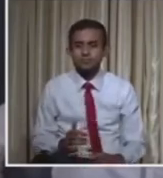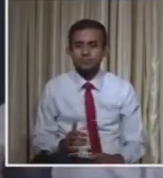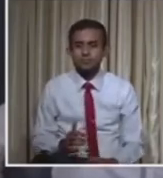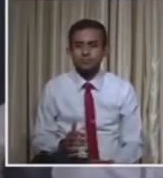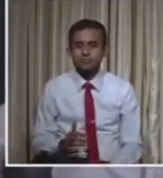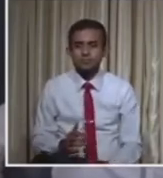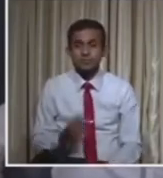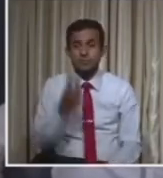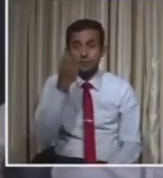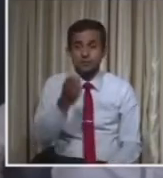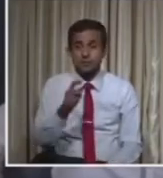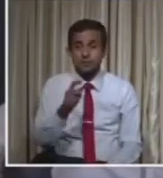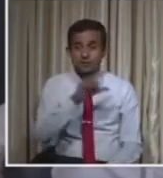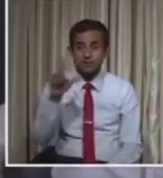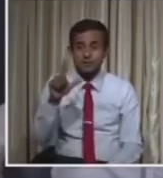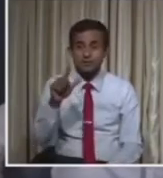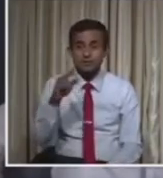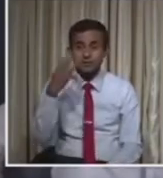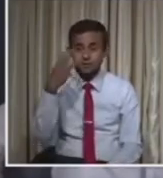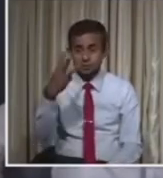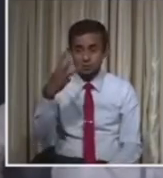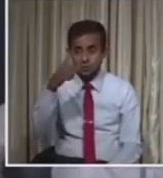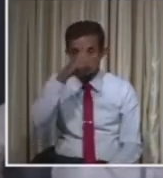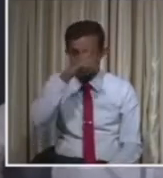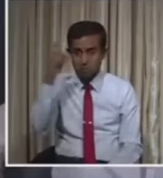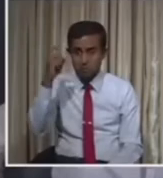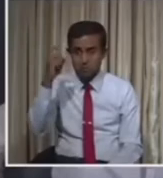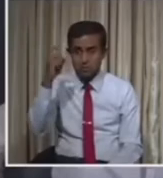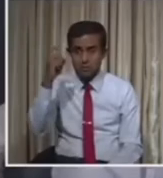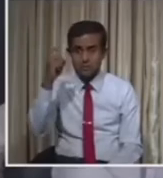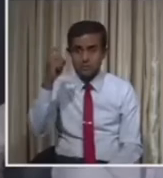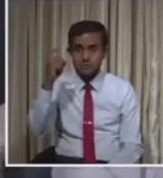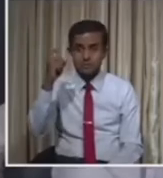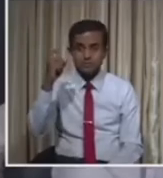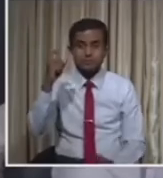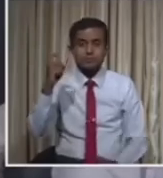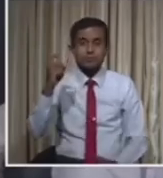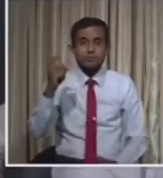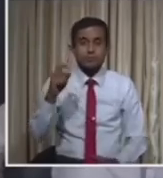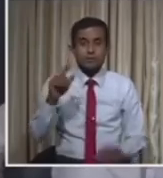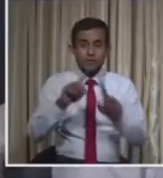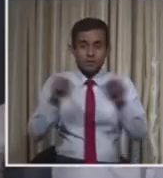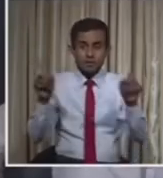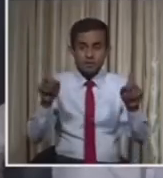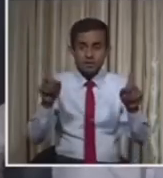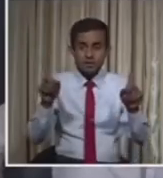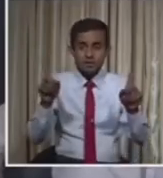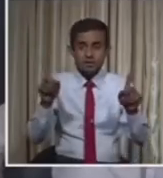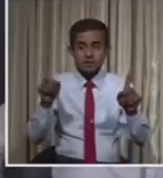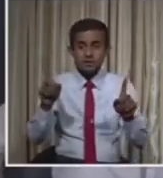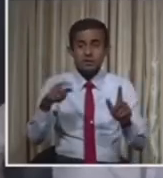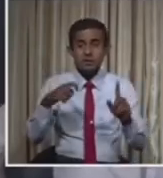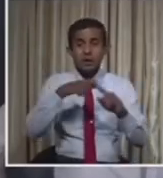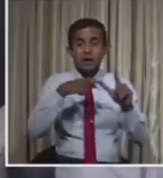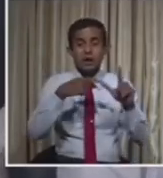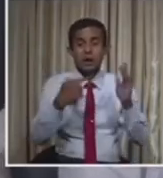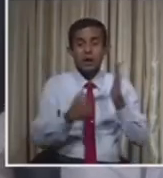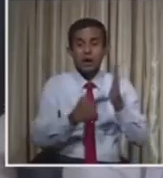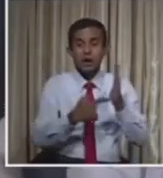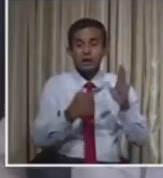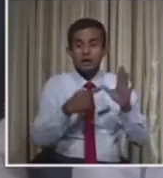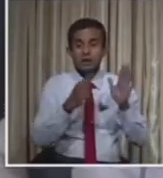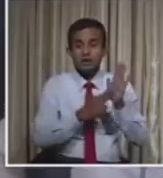2017 තුන්වැනි මාසේ 2017 තුන්වැනි මාසේ 10 වෙනිදා තමයි කාත්තාංකුඩියේ